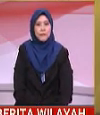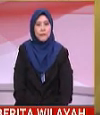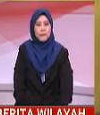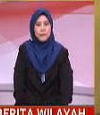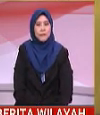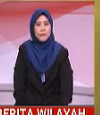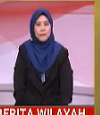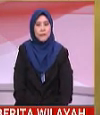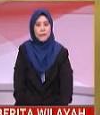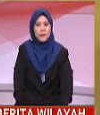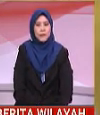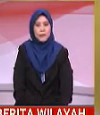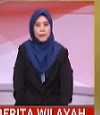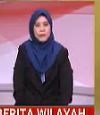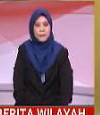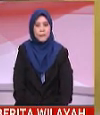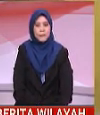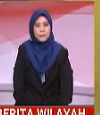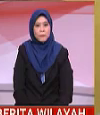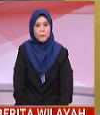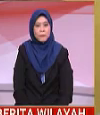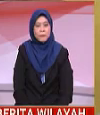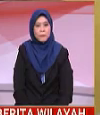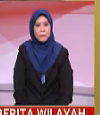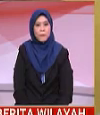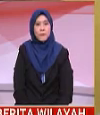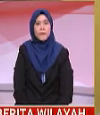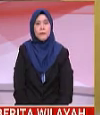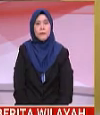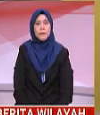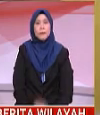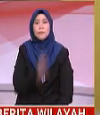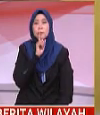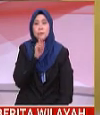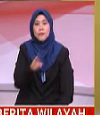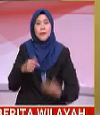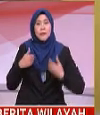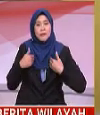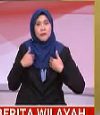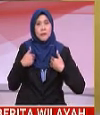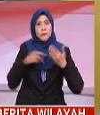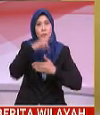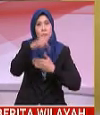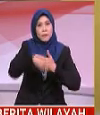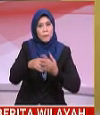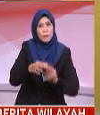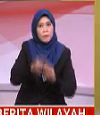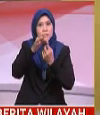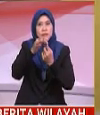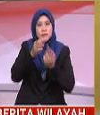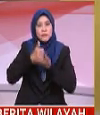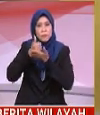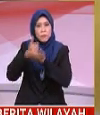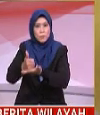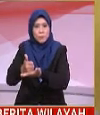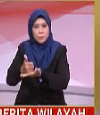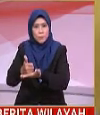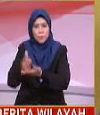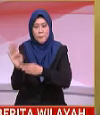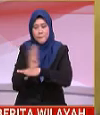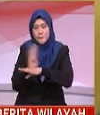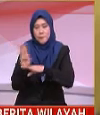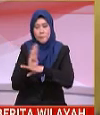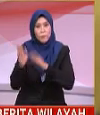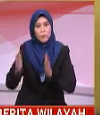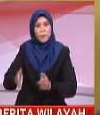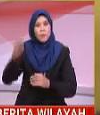Di Kementerian di MTIB juga memang ada satu program khas untuk bantu usahawan Bumi